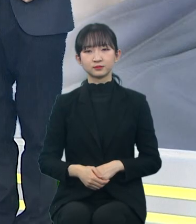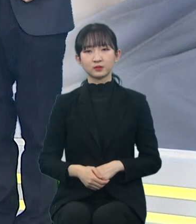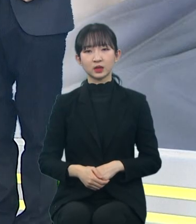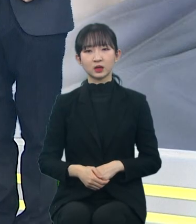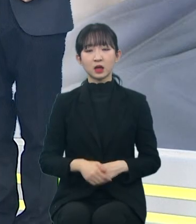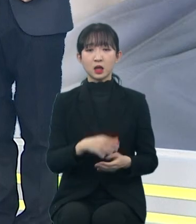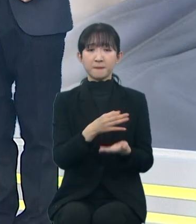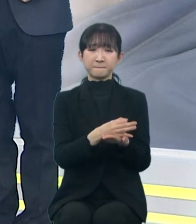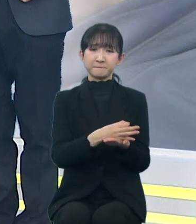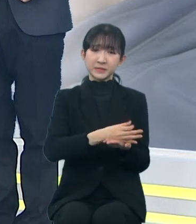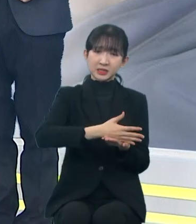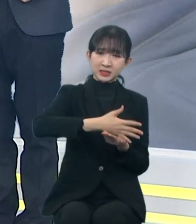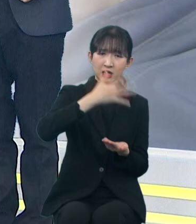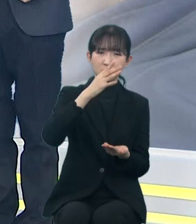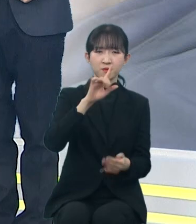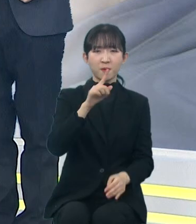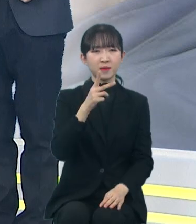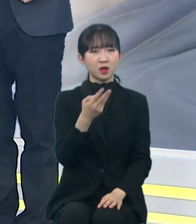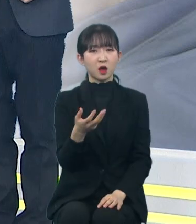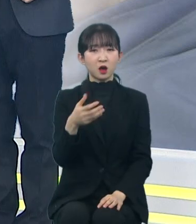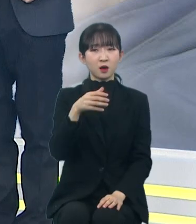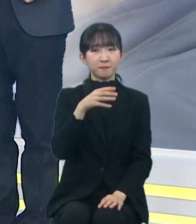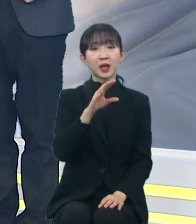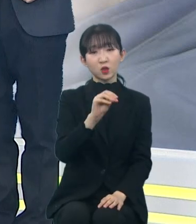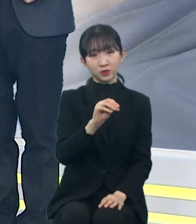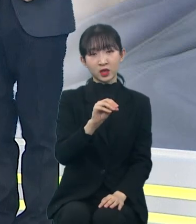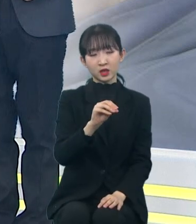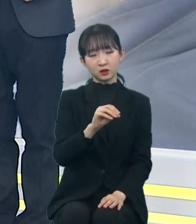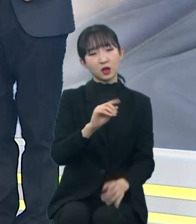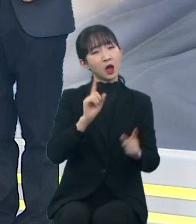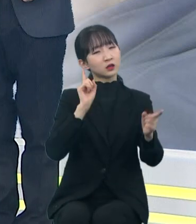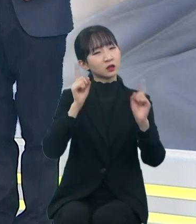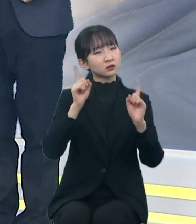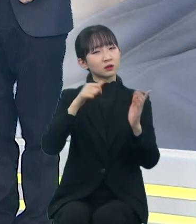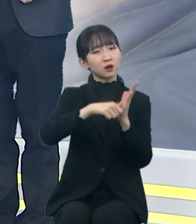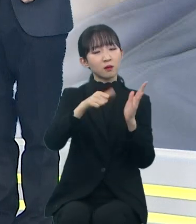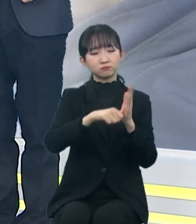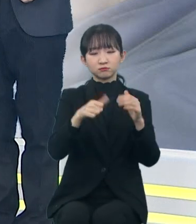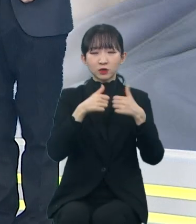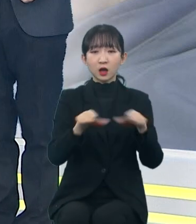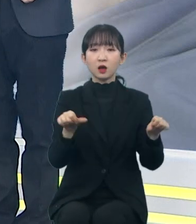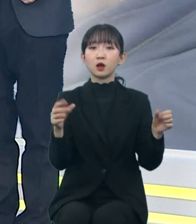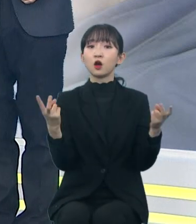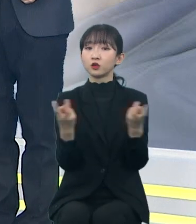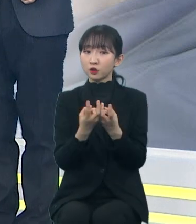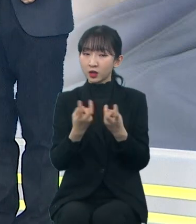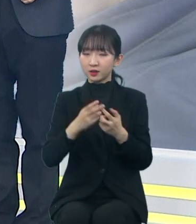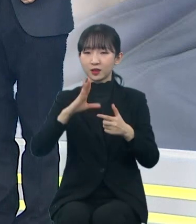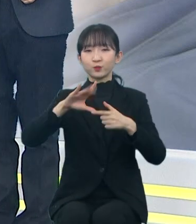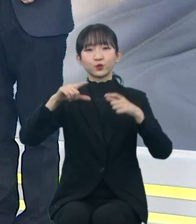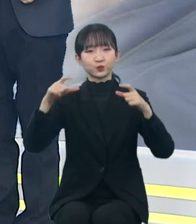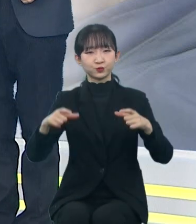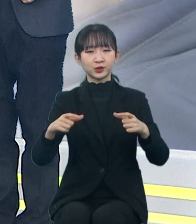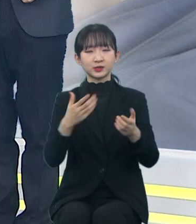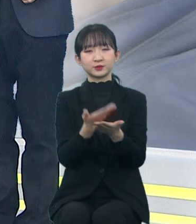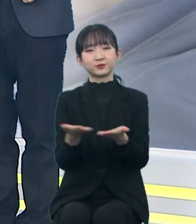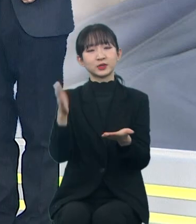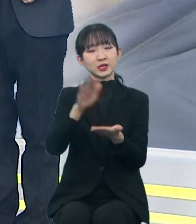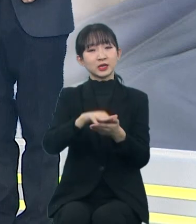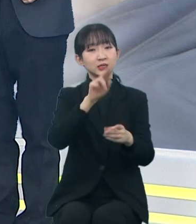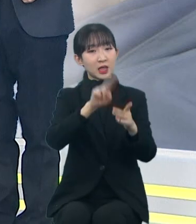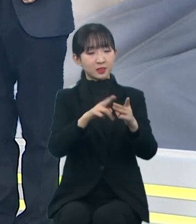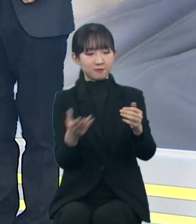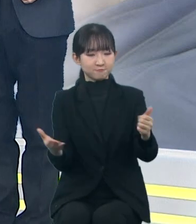비싼 건 수백만 원도 하는 아이들 장난감, 고장나면 어떻게 하시나요? 남동구 장난감 수리센터에 맡기시면